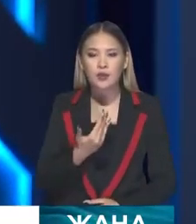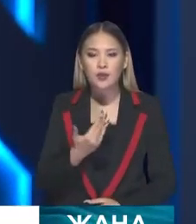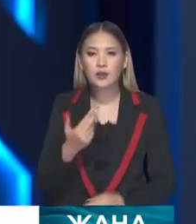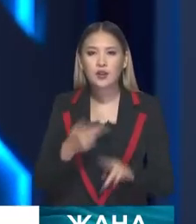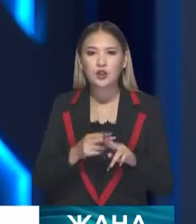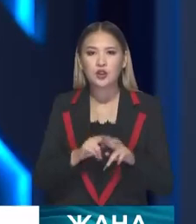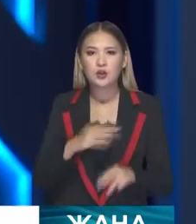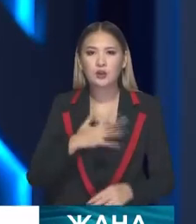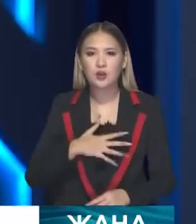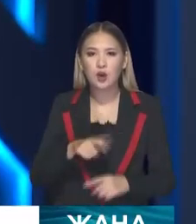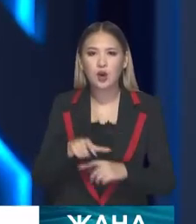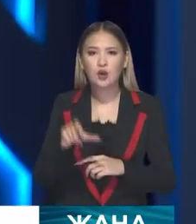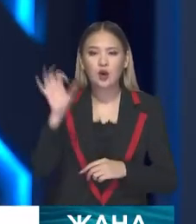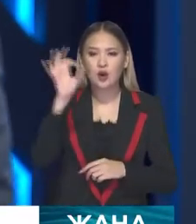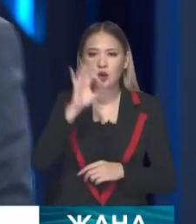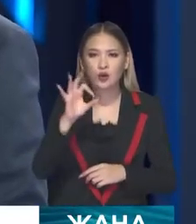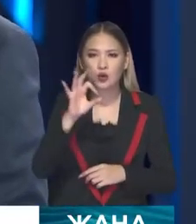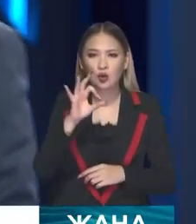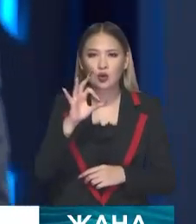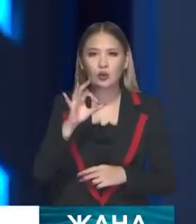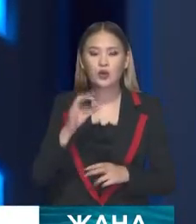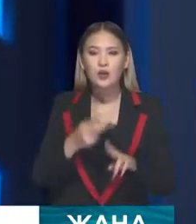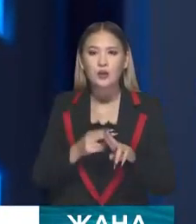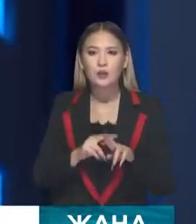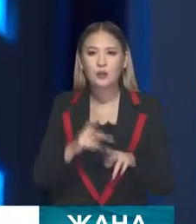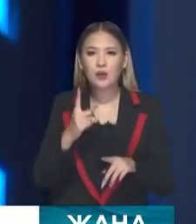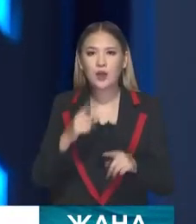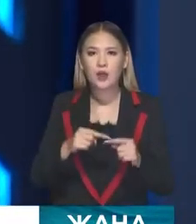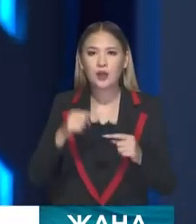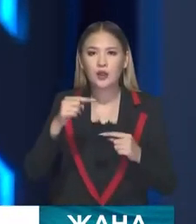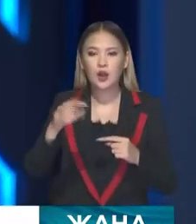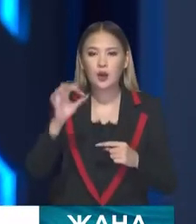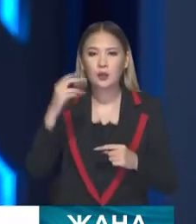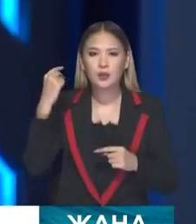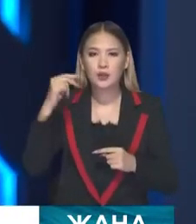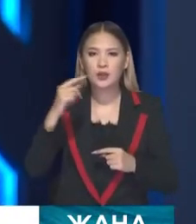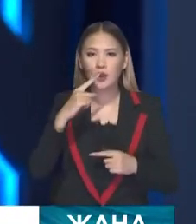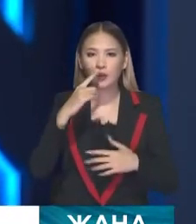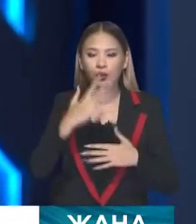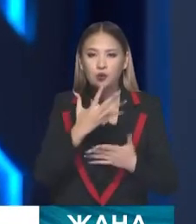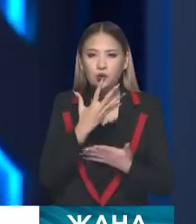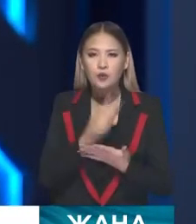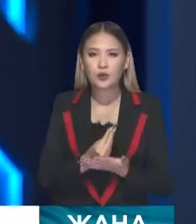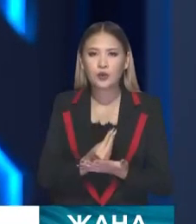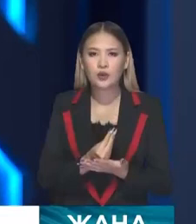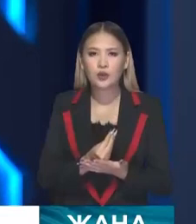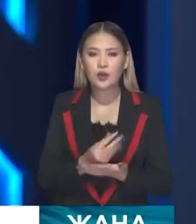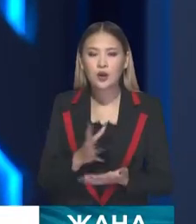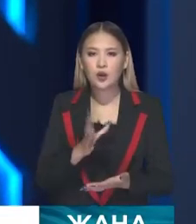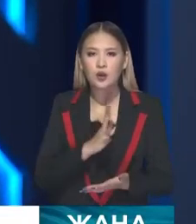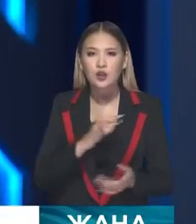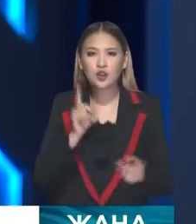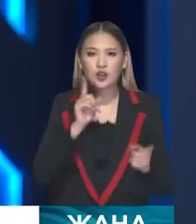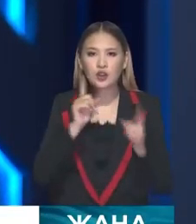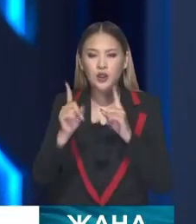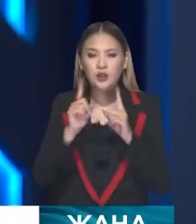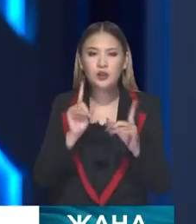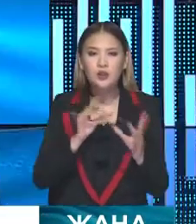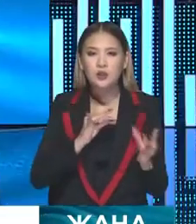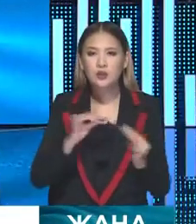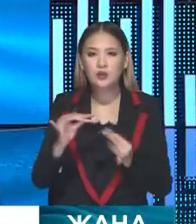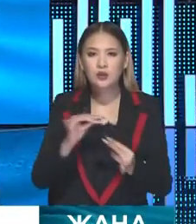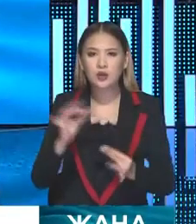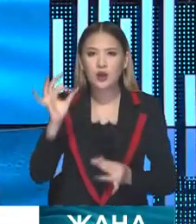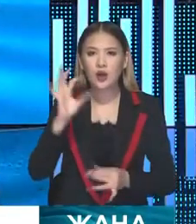жолдың сапасы барлық жағынан, біз бұл осыдан бір ай бұрын президент өзінің өткізген жиналыстарында айтып өткен болатын. Сондықтан